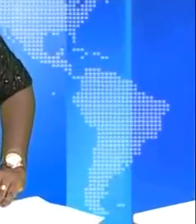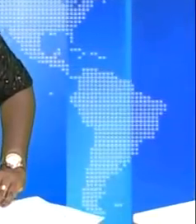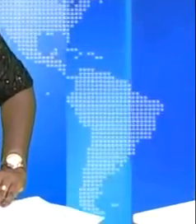prochain